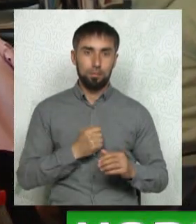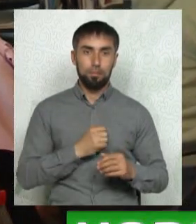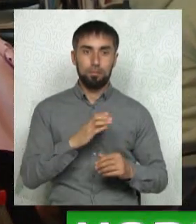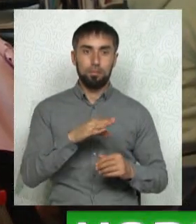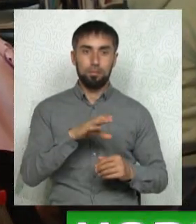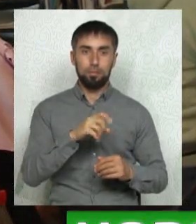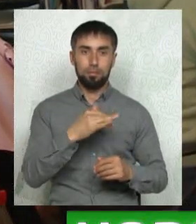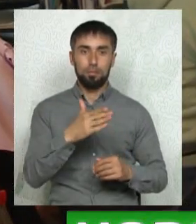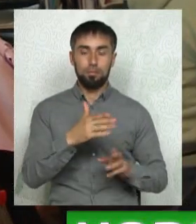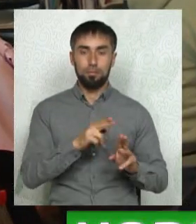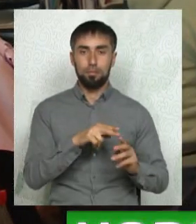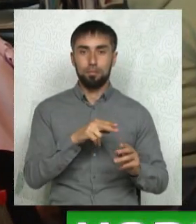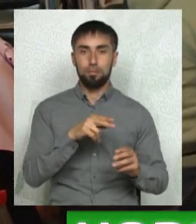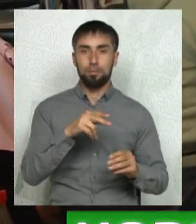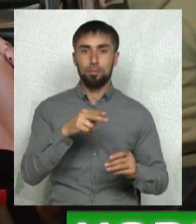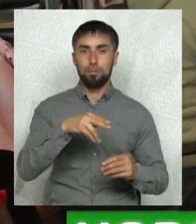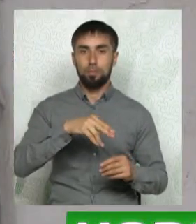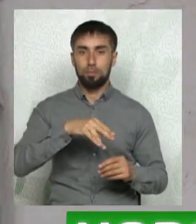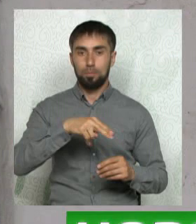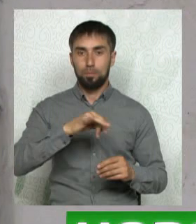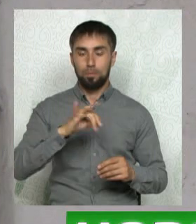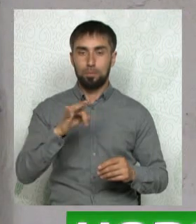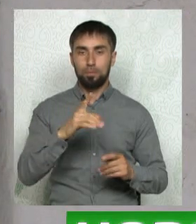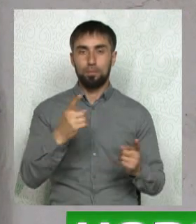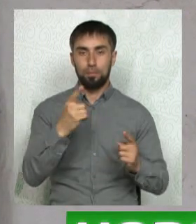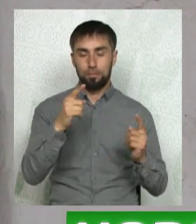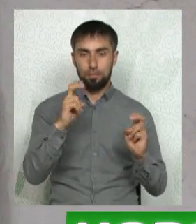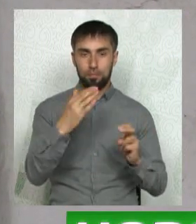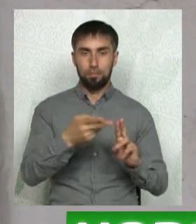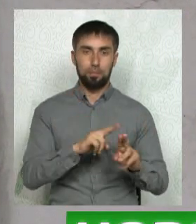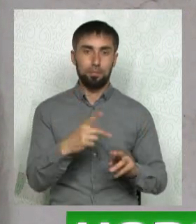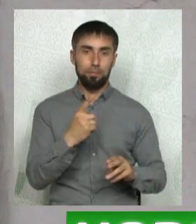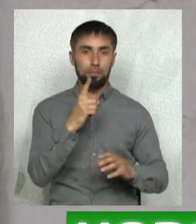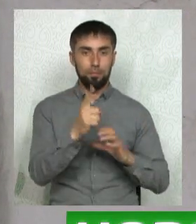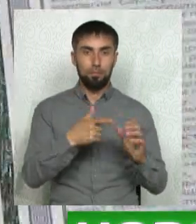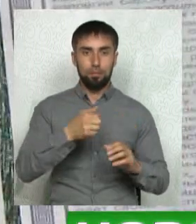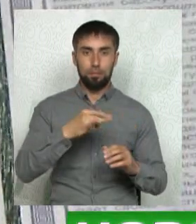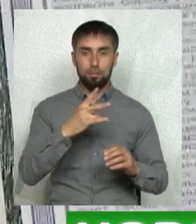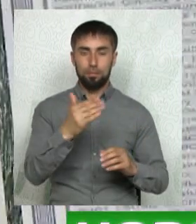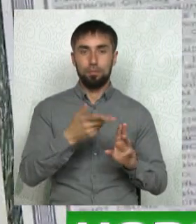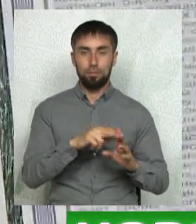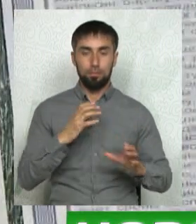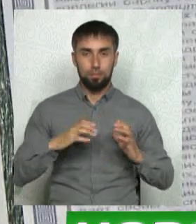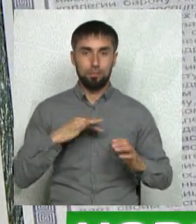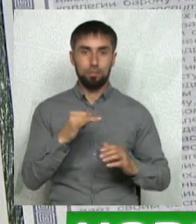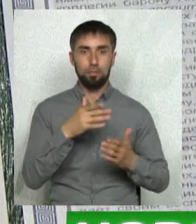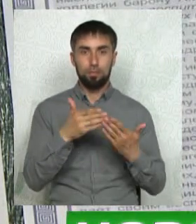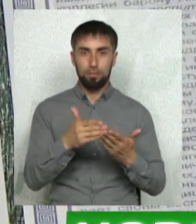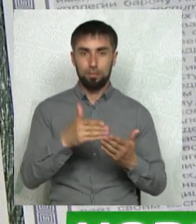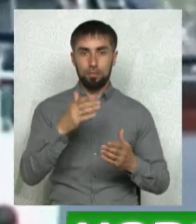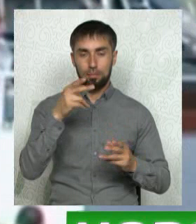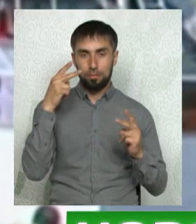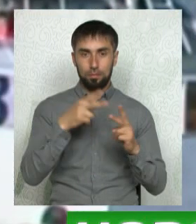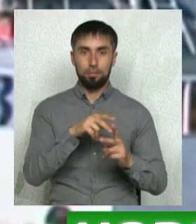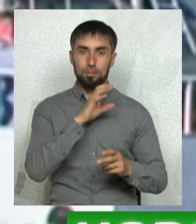стратегического назначения имени Петра Великого, военно-воздушная академия имени первого космонавта Гагарина и военная морская академия